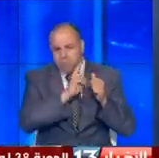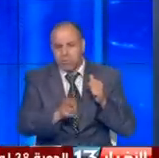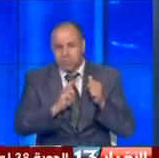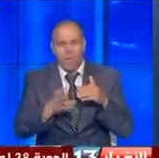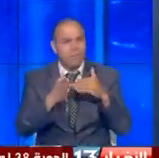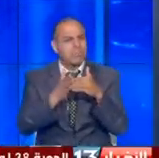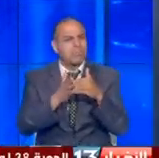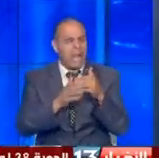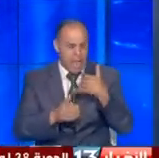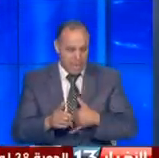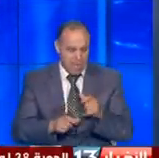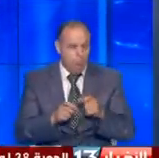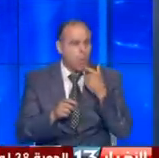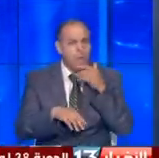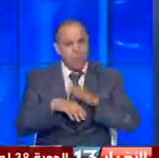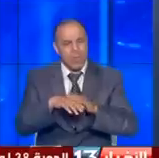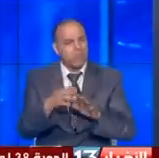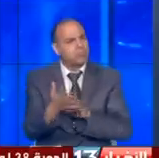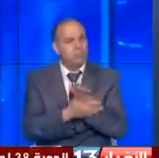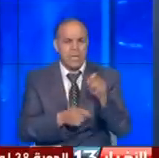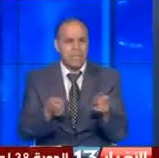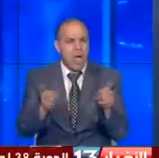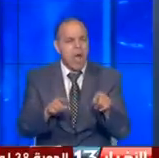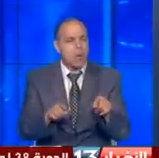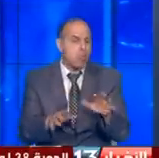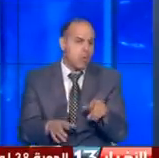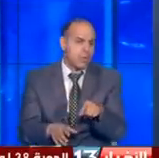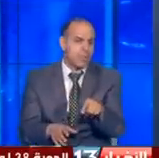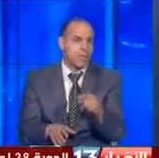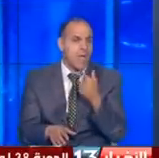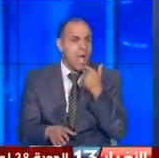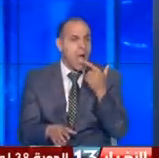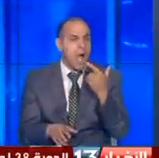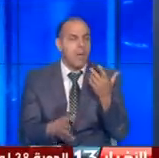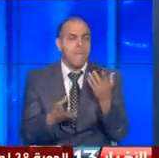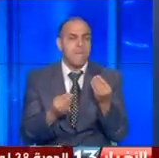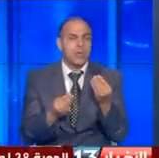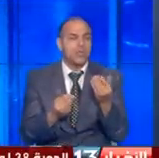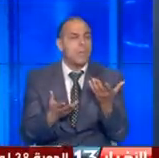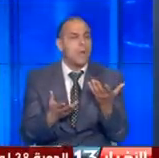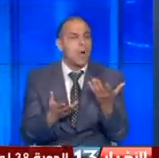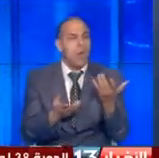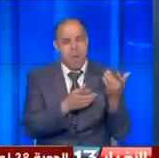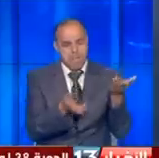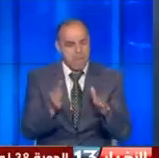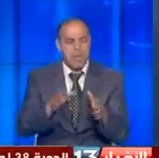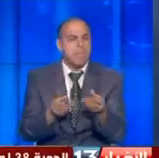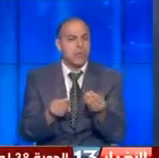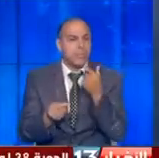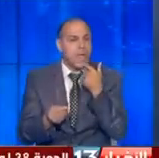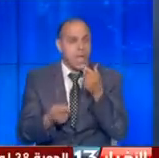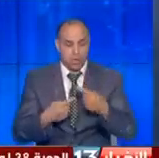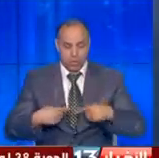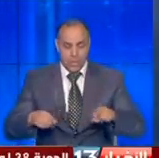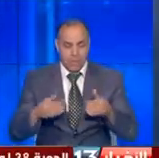ميناء الحديدة اليمني، محذرا من كارثة إنسانية محتملة جراء سقوط عدد كبير من الضحايا. وخلال